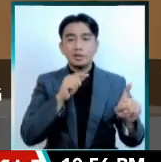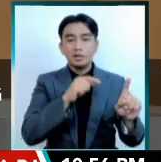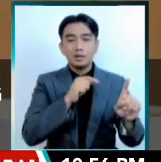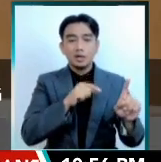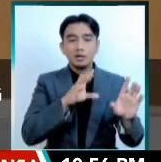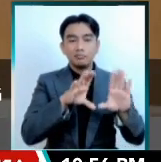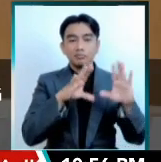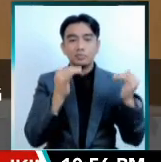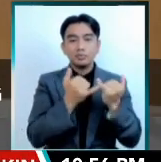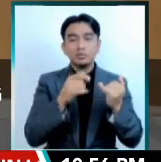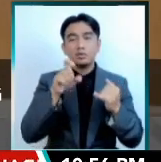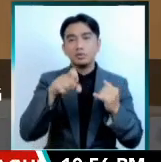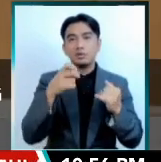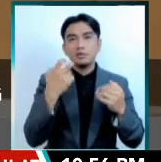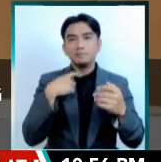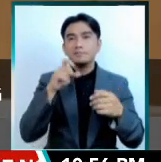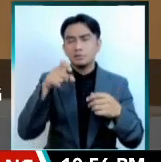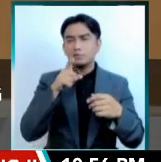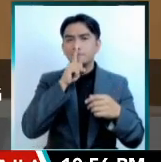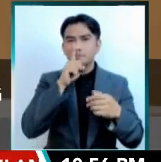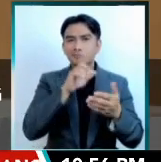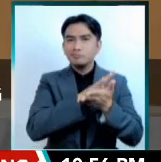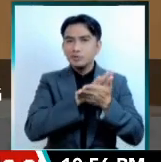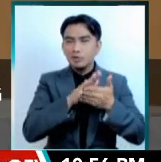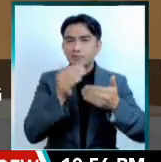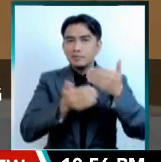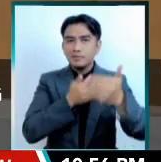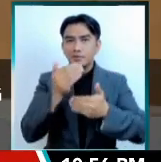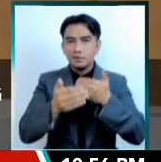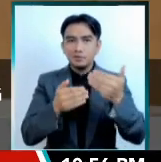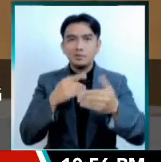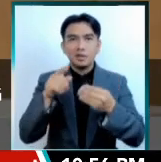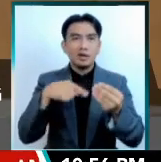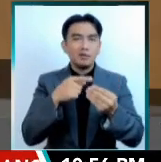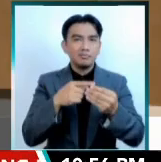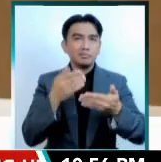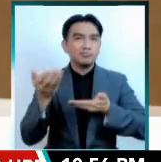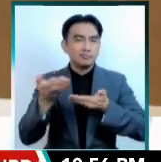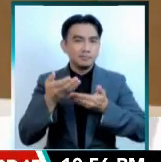dumaan sa tamang proseso ang mga transaksyon nila para sa Malampaya facility.